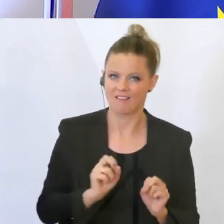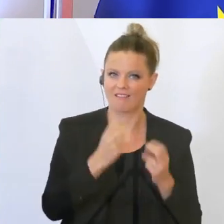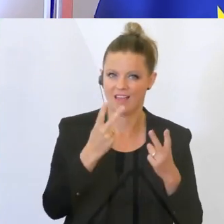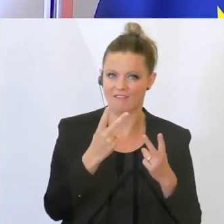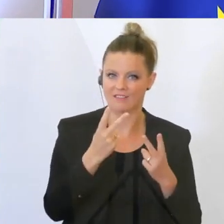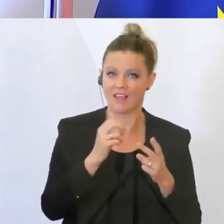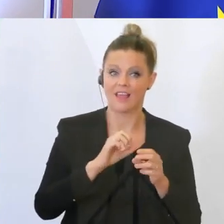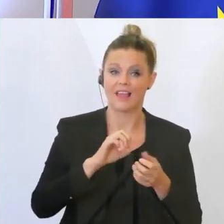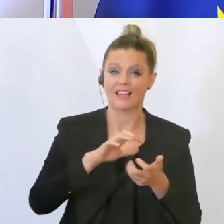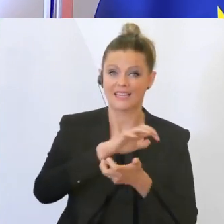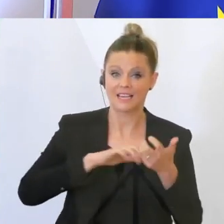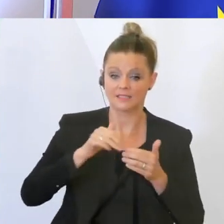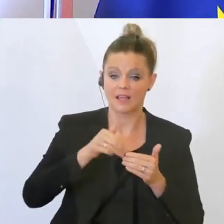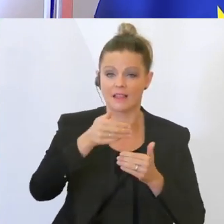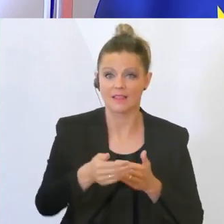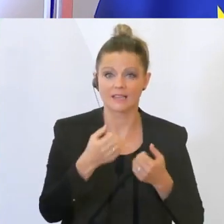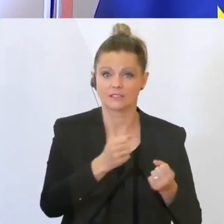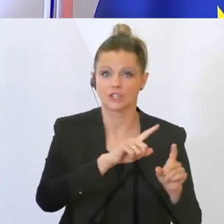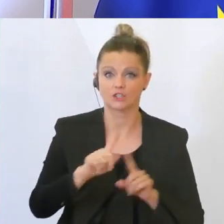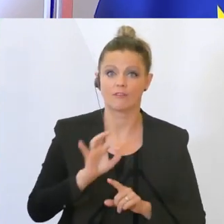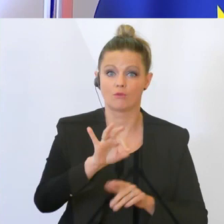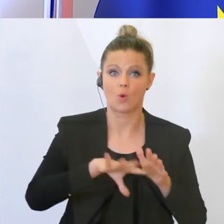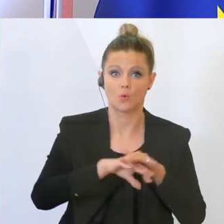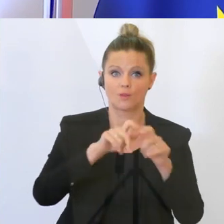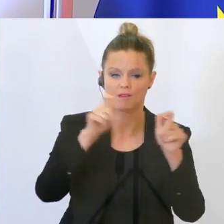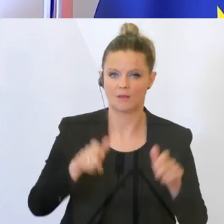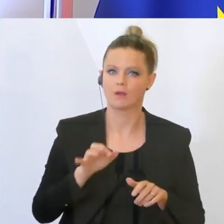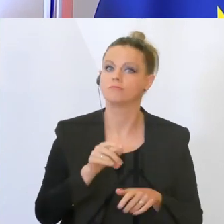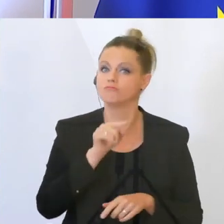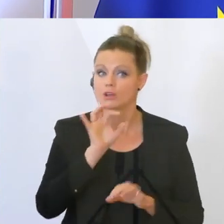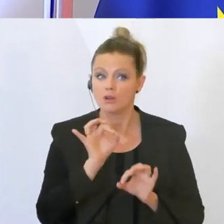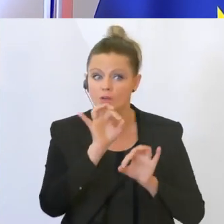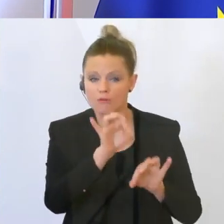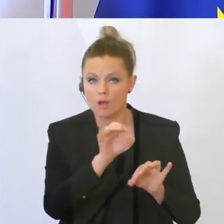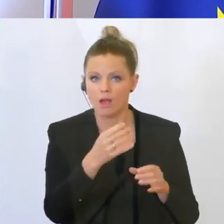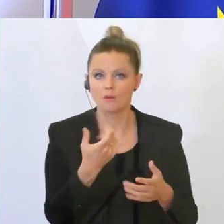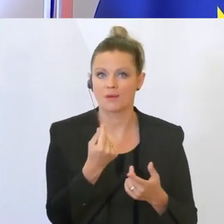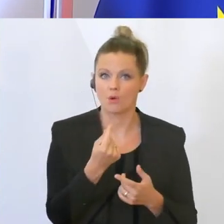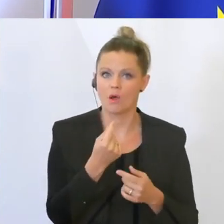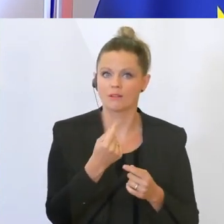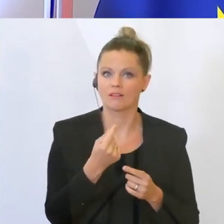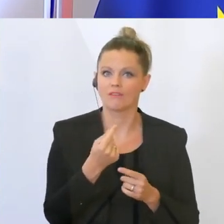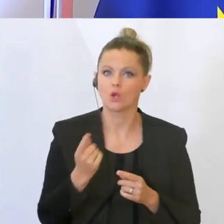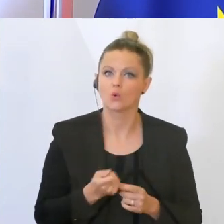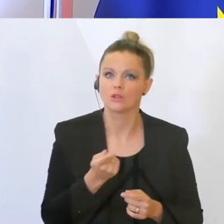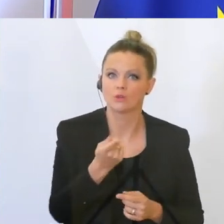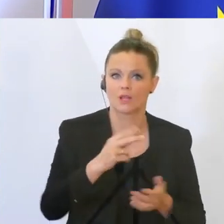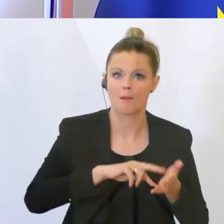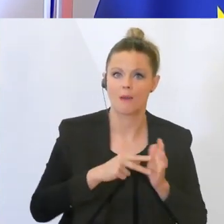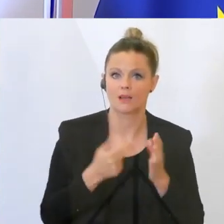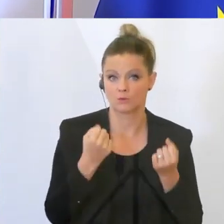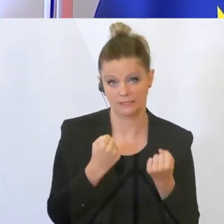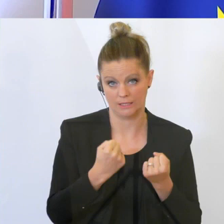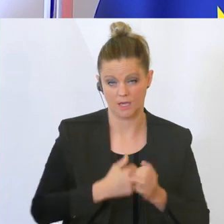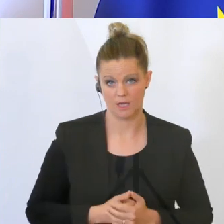Zeit nach der Krise. Für die Unternehmen bedeutet das Kontinuität und Planungssicherheit.